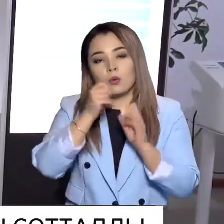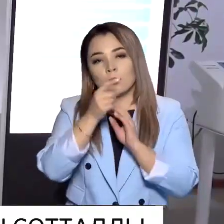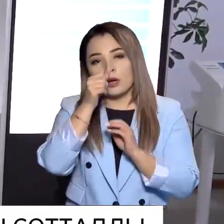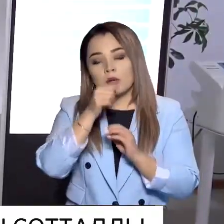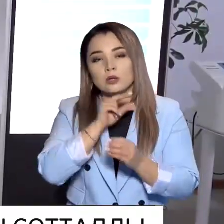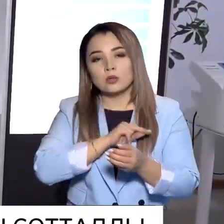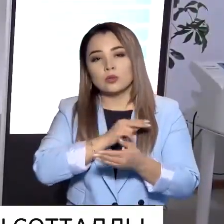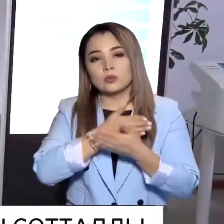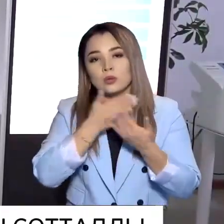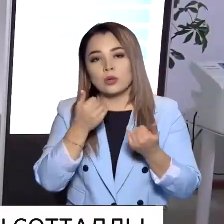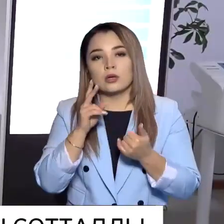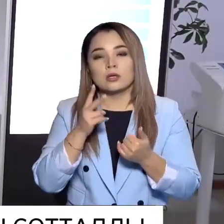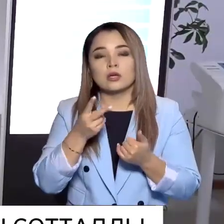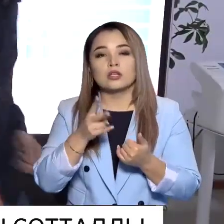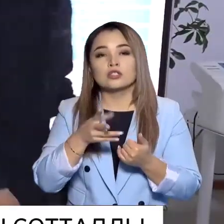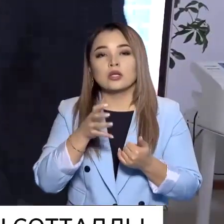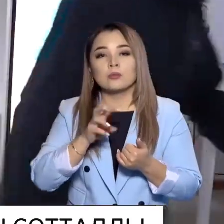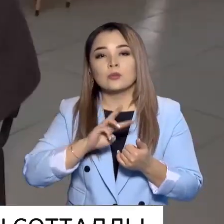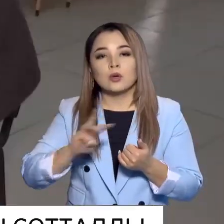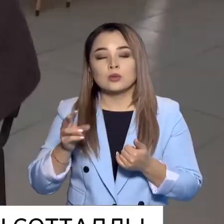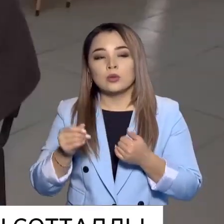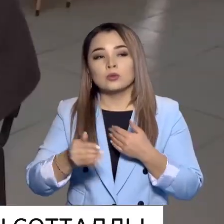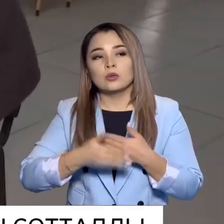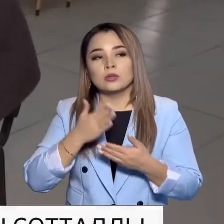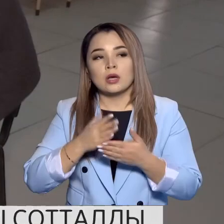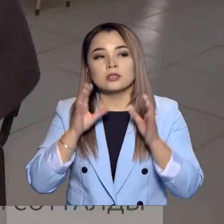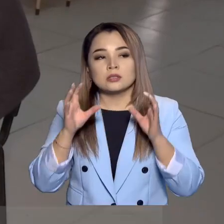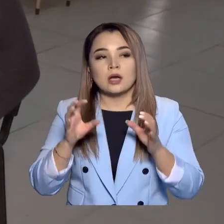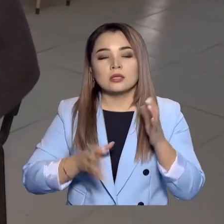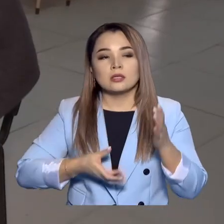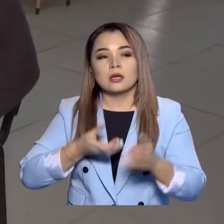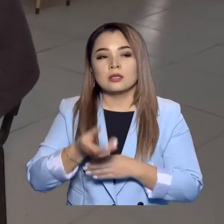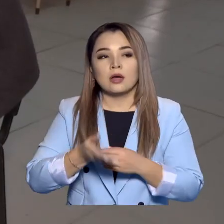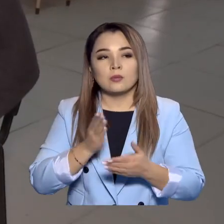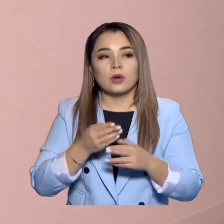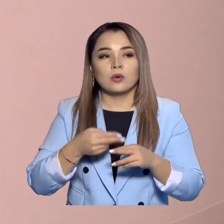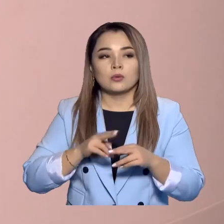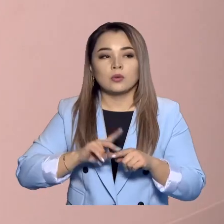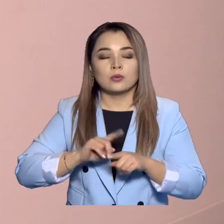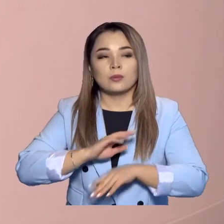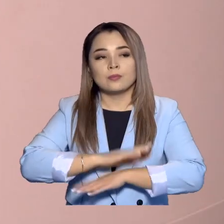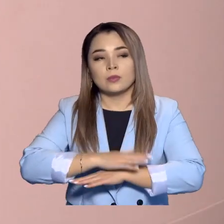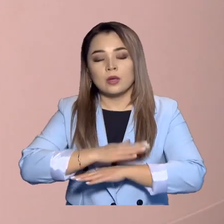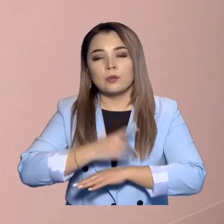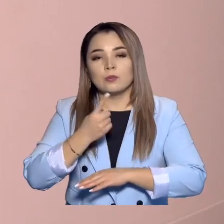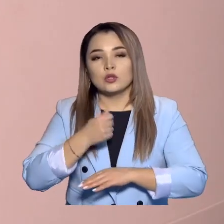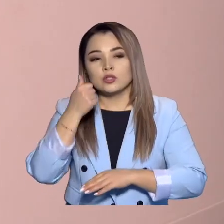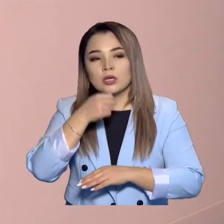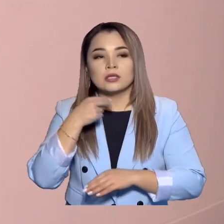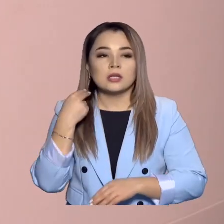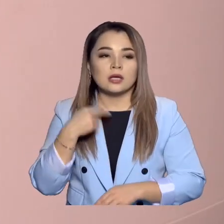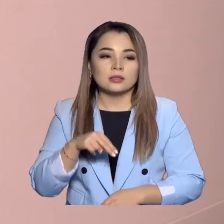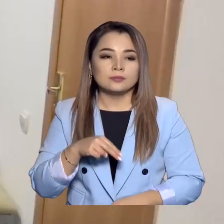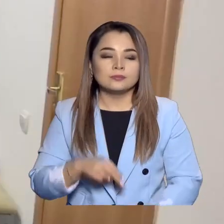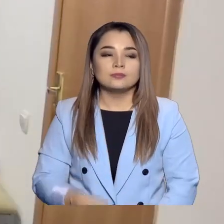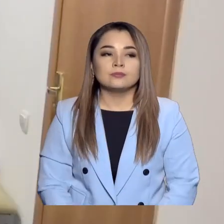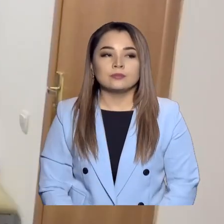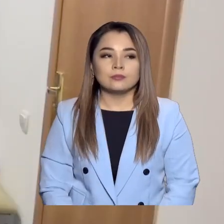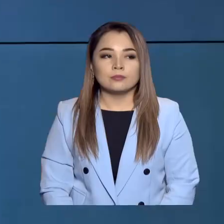жұмыс істемесе де 2,5 миллион теңгеге жуық ақшаны заңсыз төлеген. Осы әрекет үшін ол бір жылға бас бостандығынан айырылды.